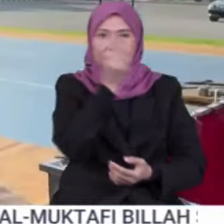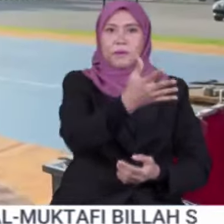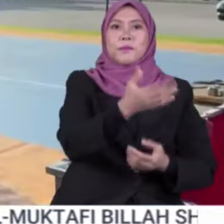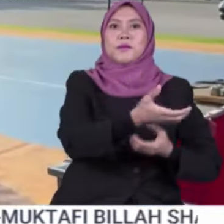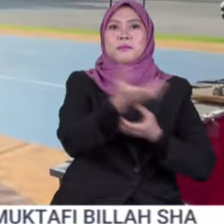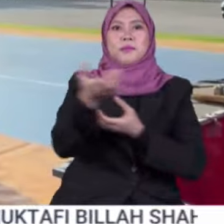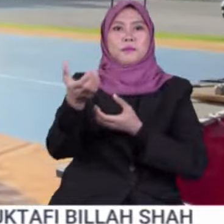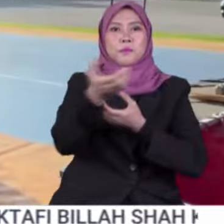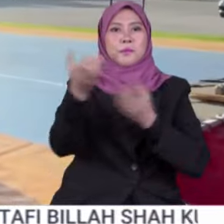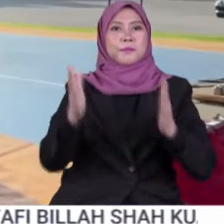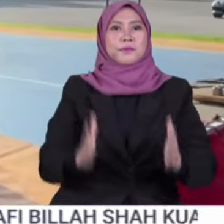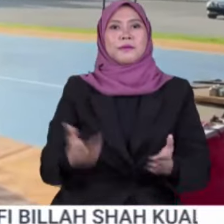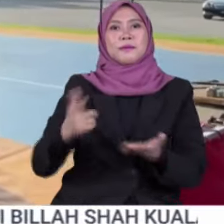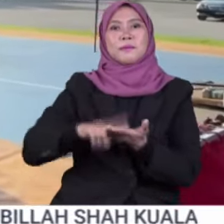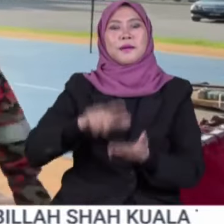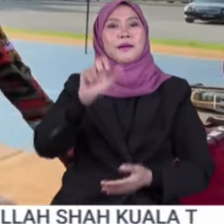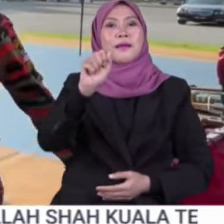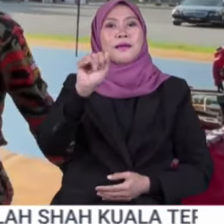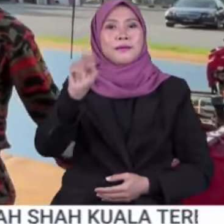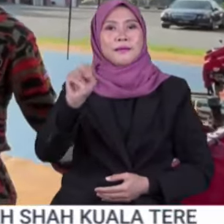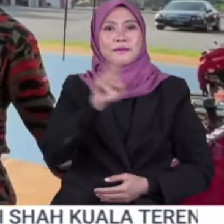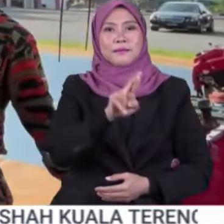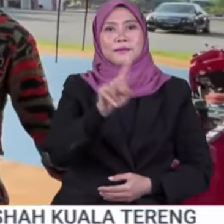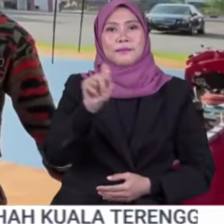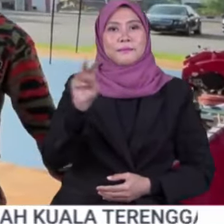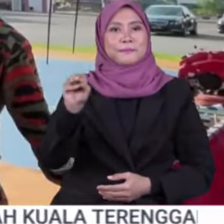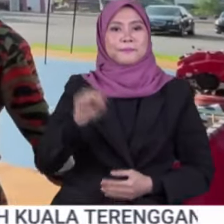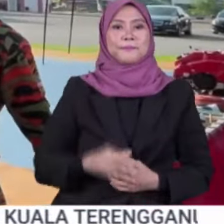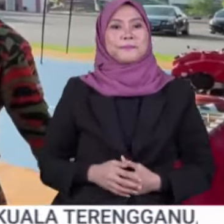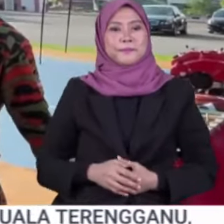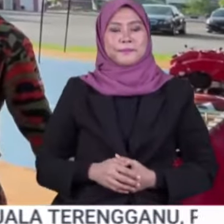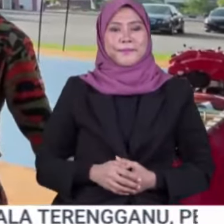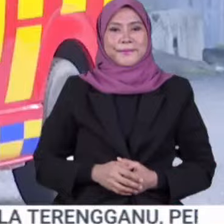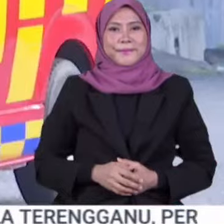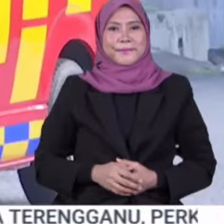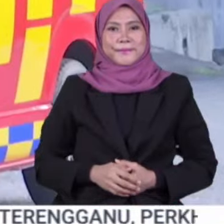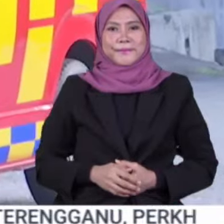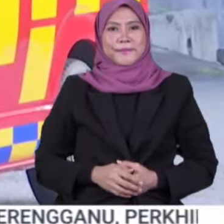Bomba. Laporan Nur Ain Abakar, RTM.